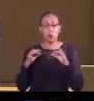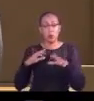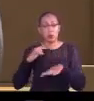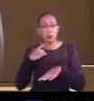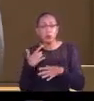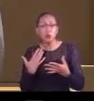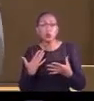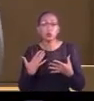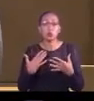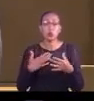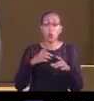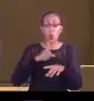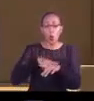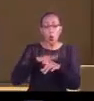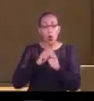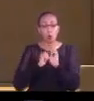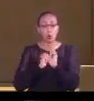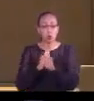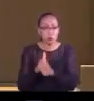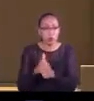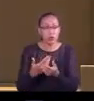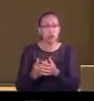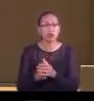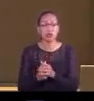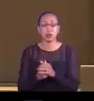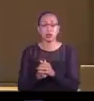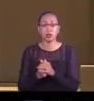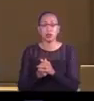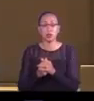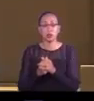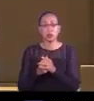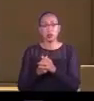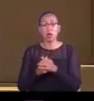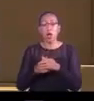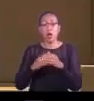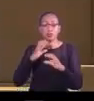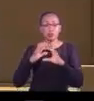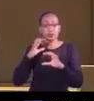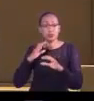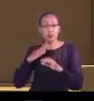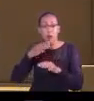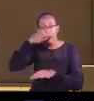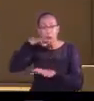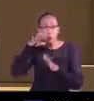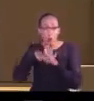établis et avec des véhicules moins polluants que les véhicules individuels.